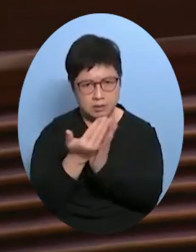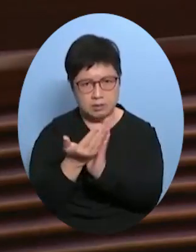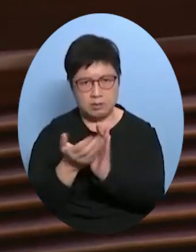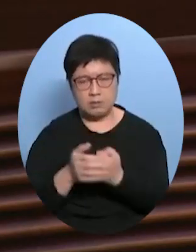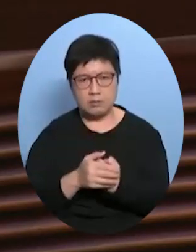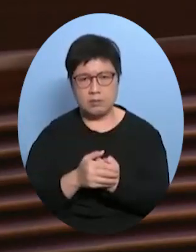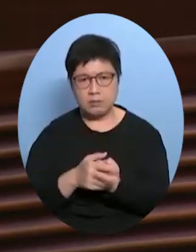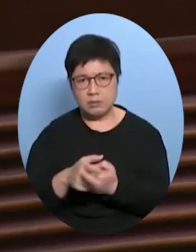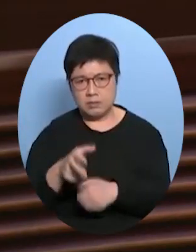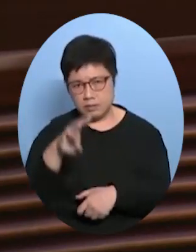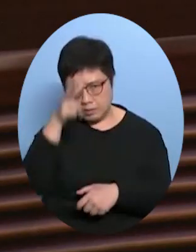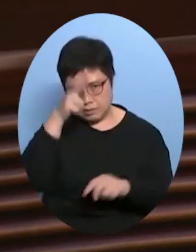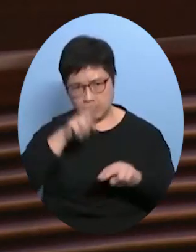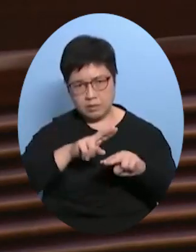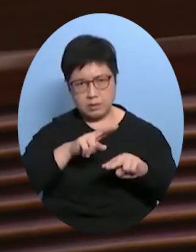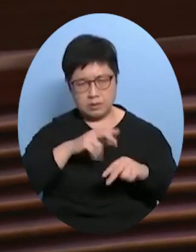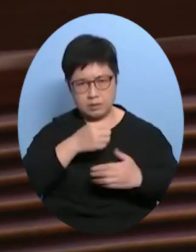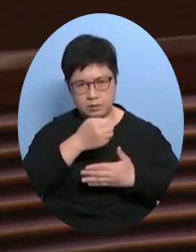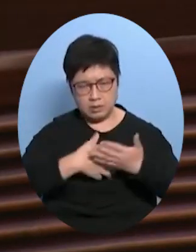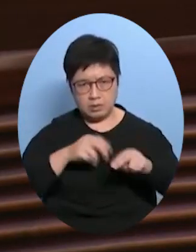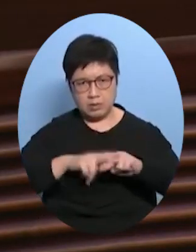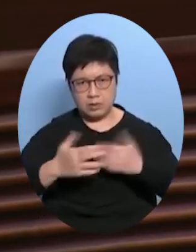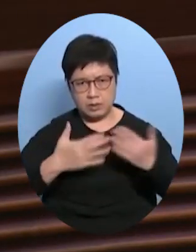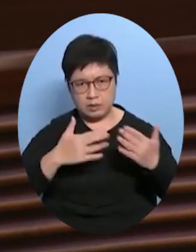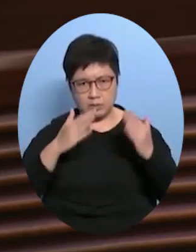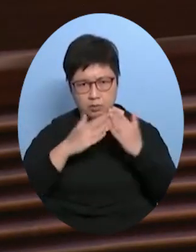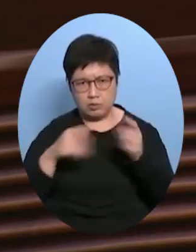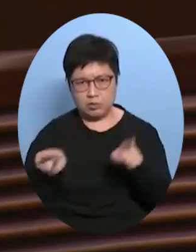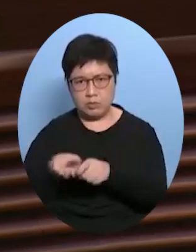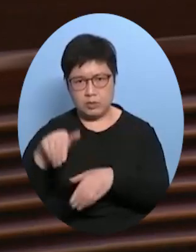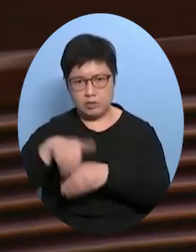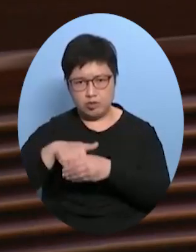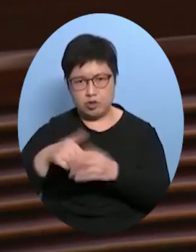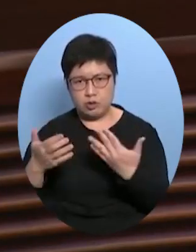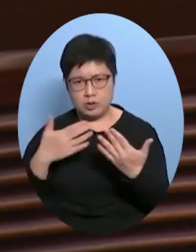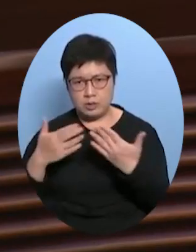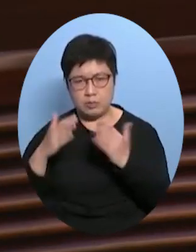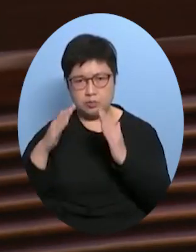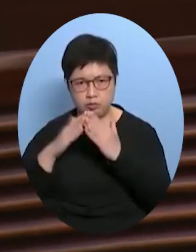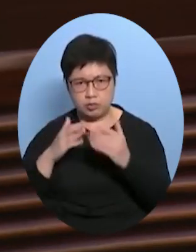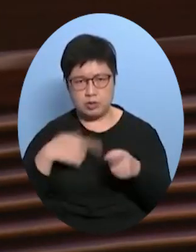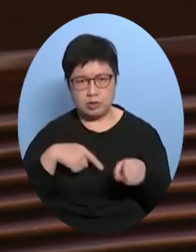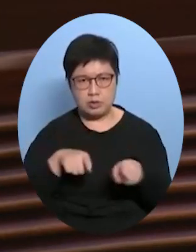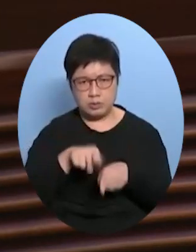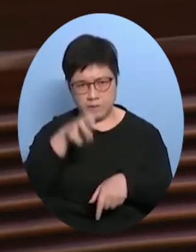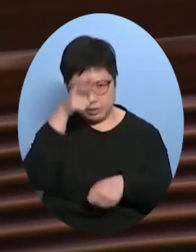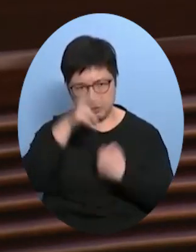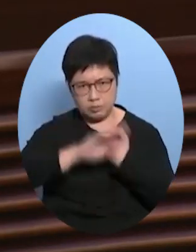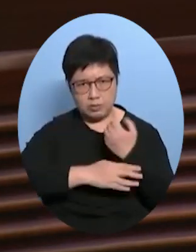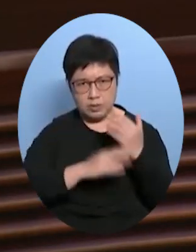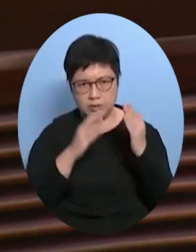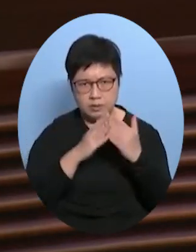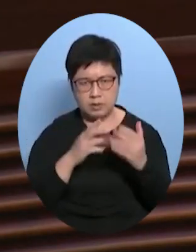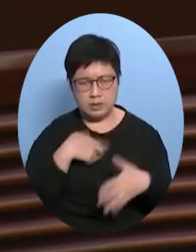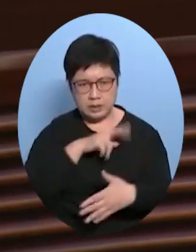時，政制及內地事務局亦都聯同選舉事務處和律政司檢視了現行規管各項